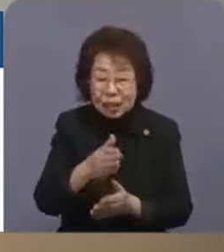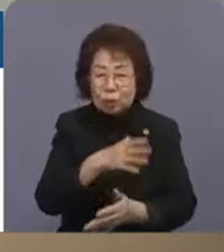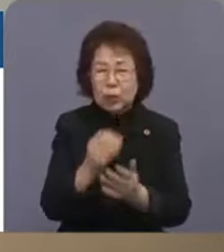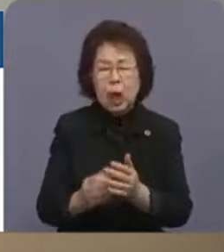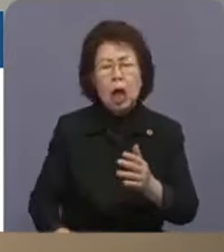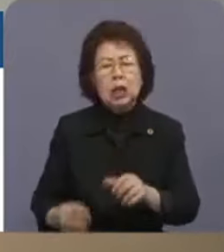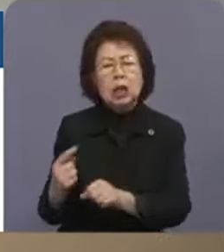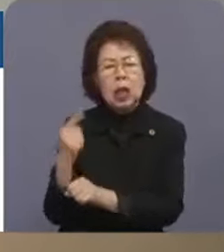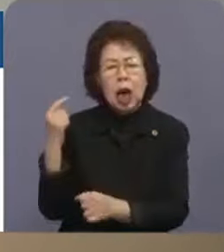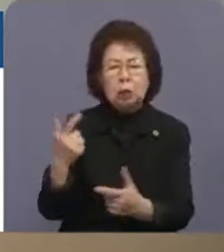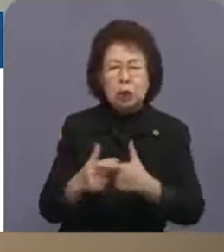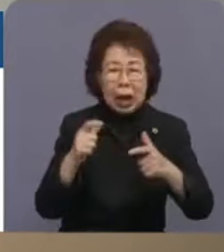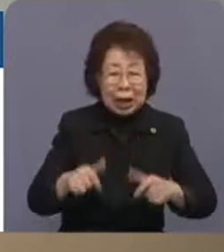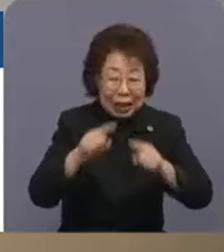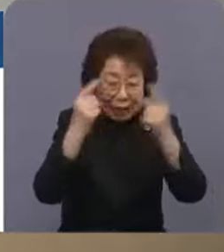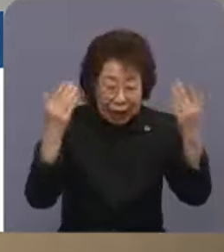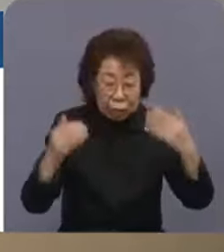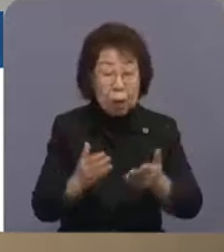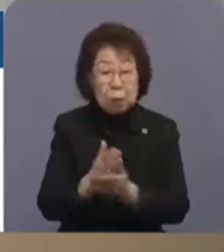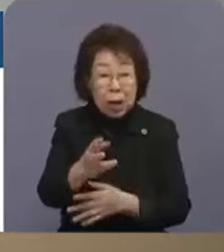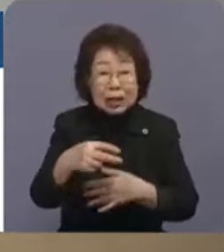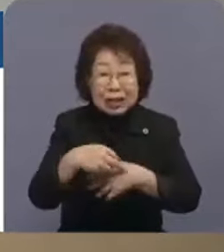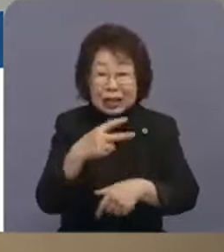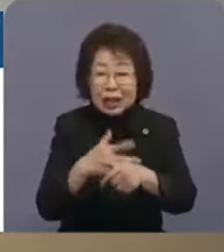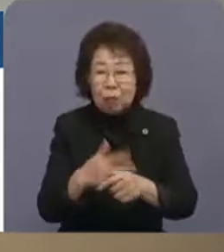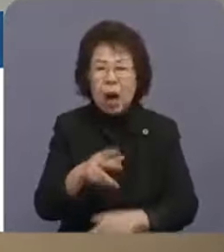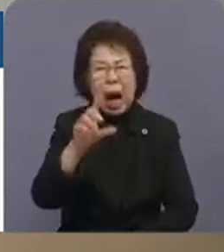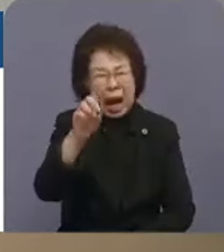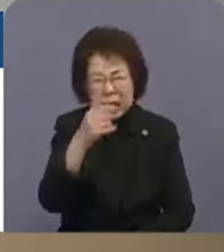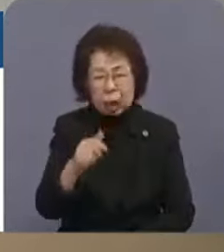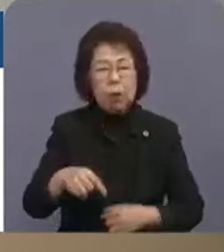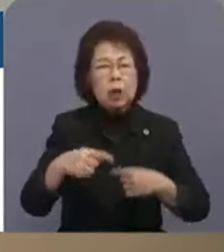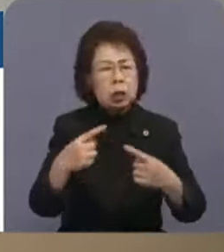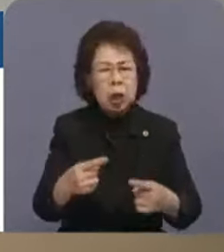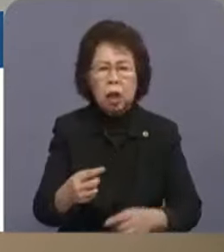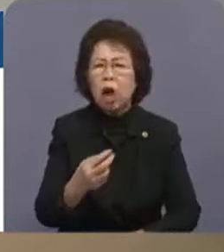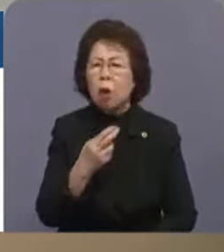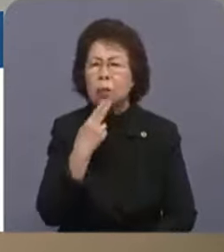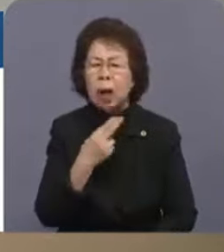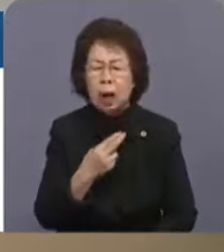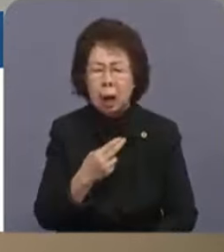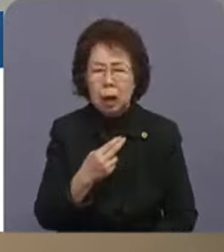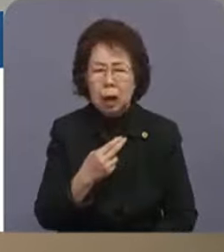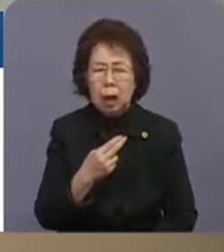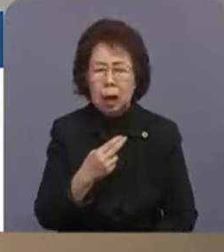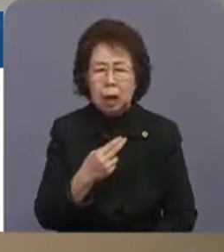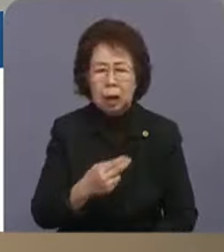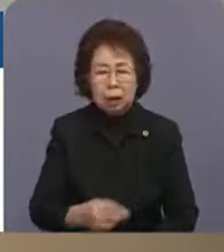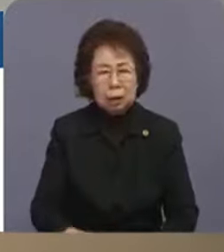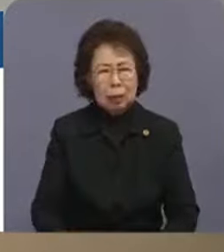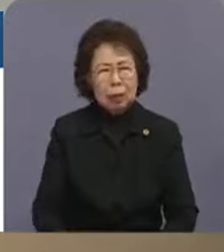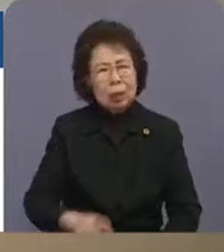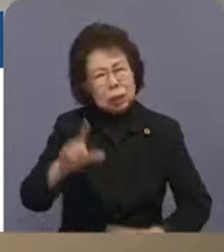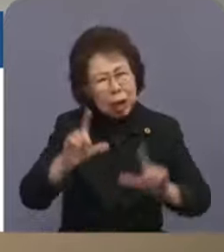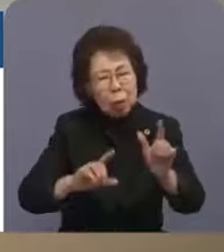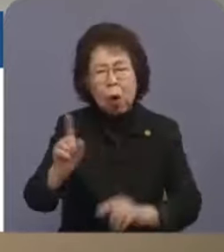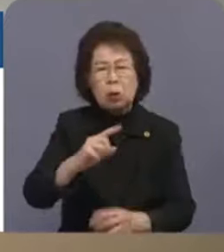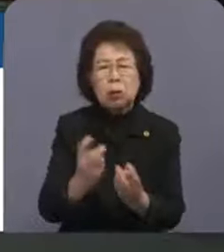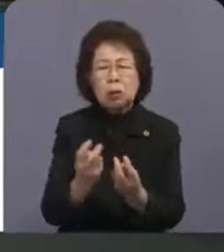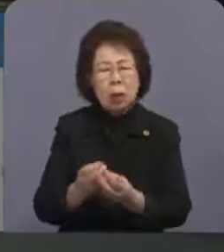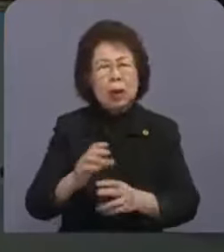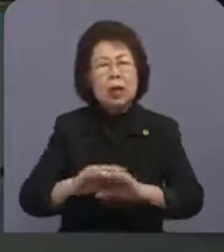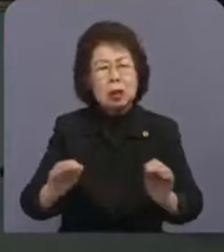지난해 부산소재대학병원의 전공의가 단 한 명도 지원하지 않는 사태가 발생하였습니다. 이러한 상황을